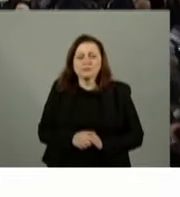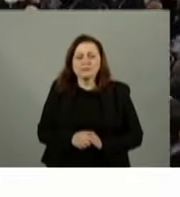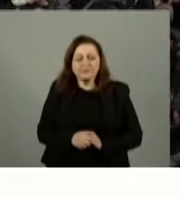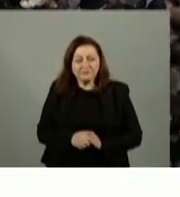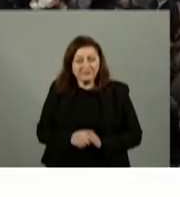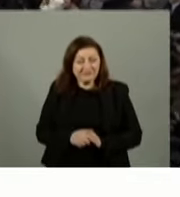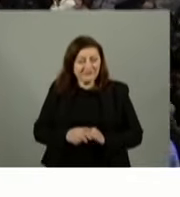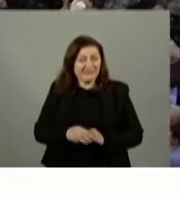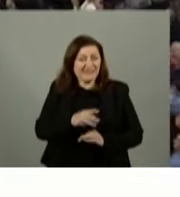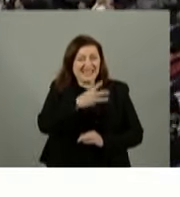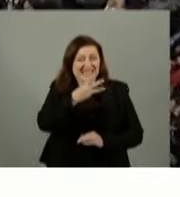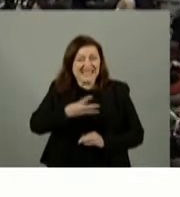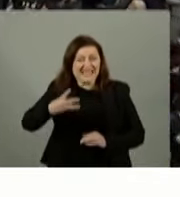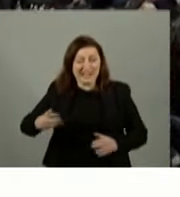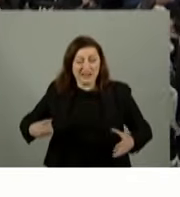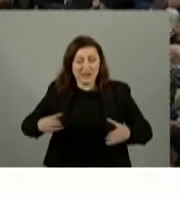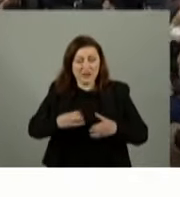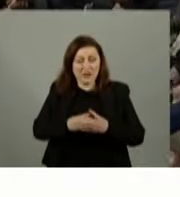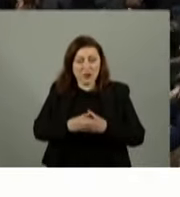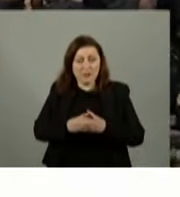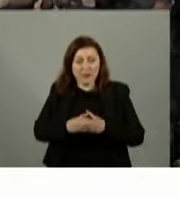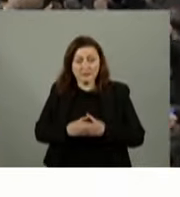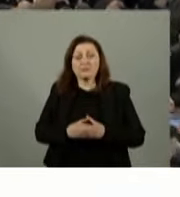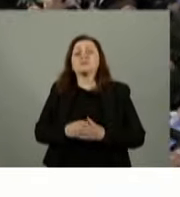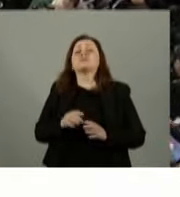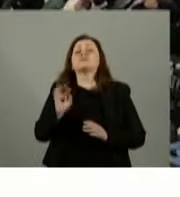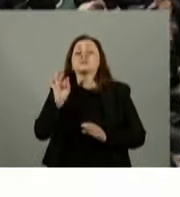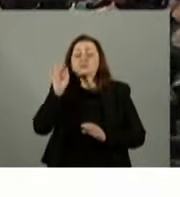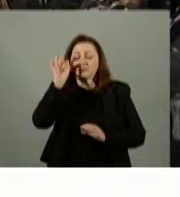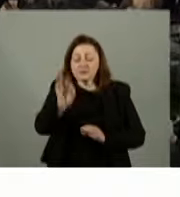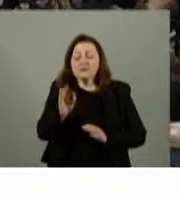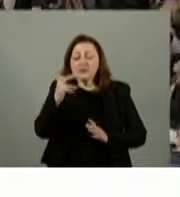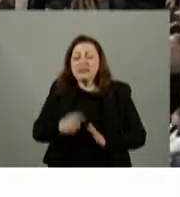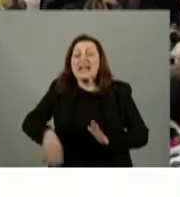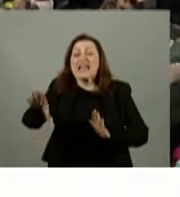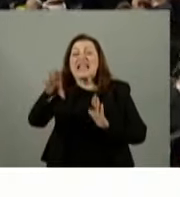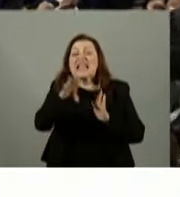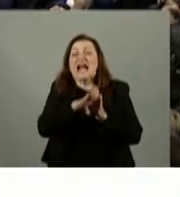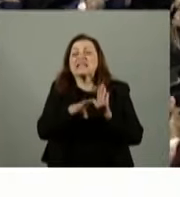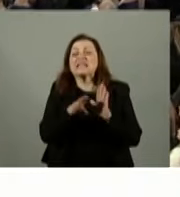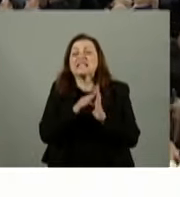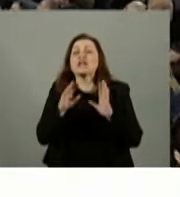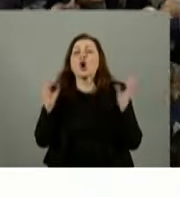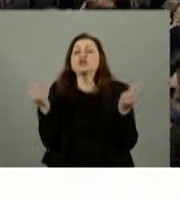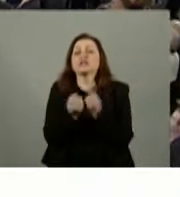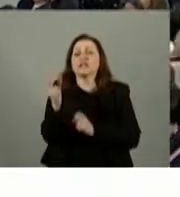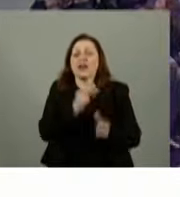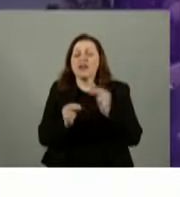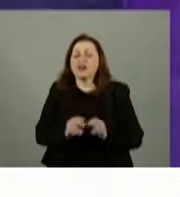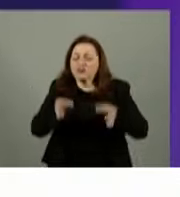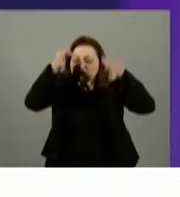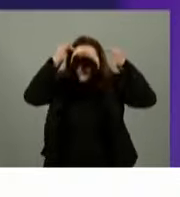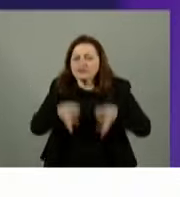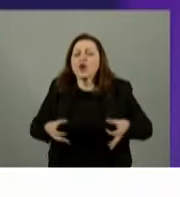μικρή λεπτομέρεια, γιατί στη διάρκεια της ημέρας, όπως εξελίχθη το ρεπορτάζ, η ανάγνωση των περισσότερων, όπως κατά τη σχέση θα έκαναν οι συνταγματολόγοι, είναι